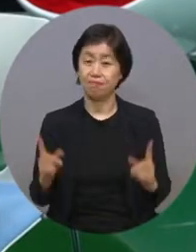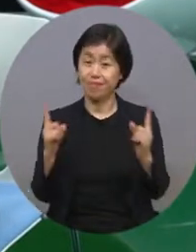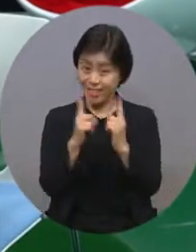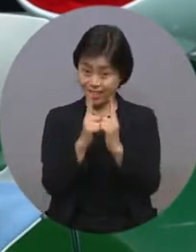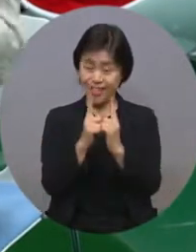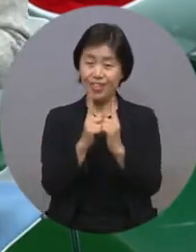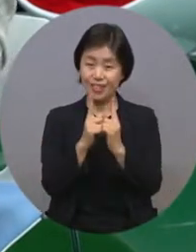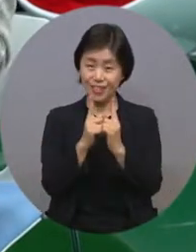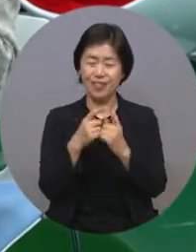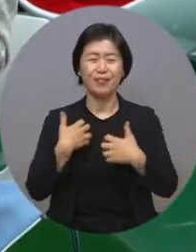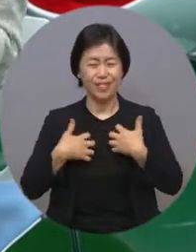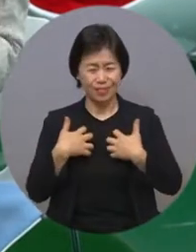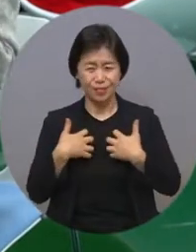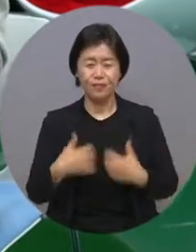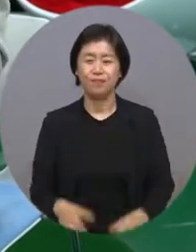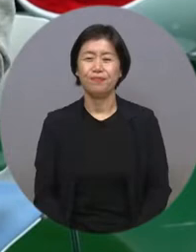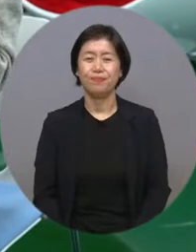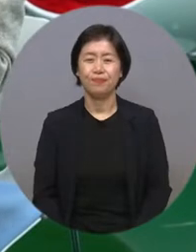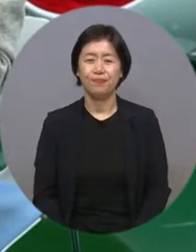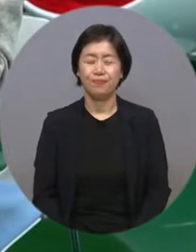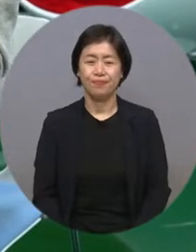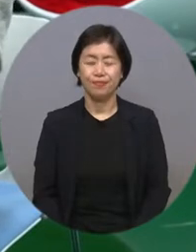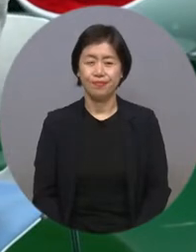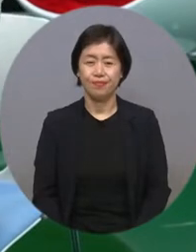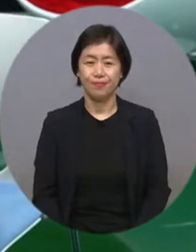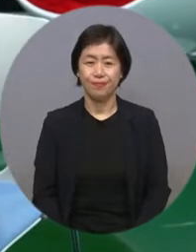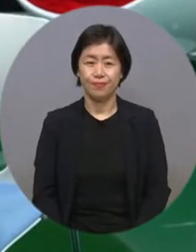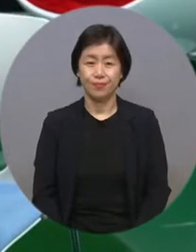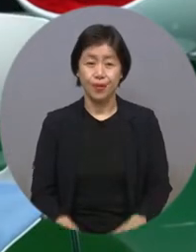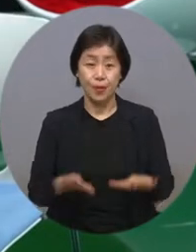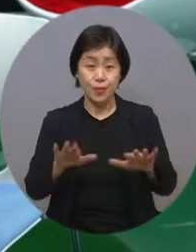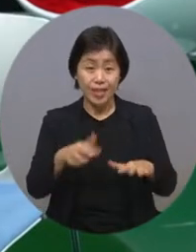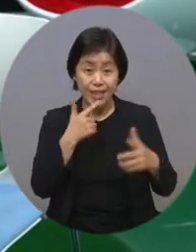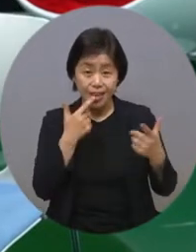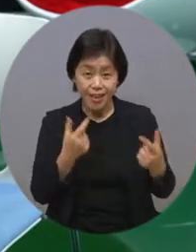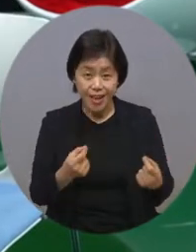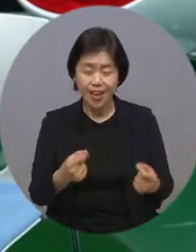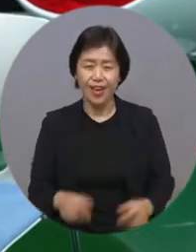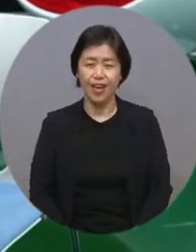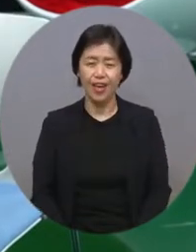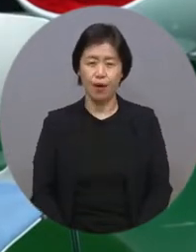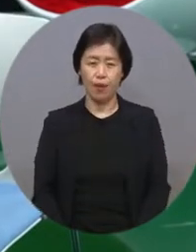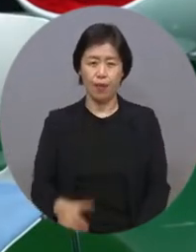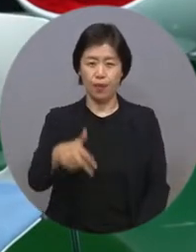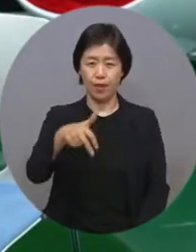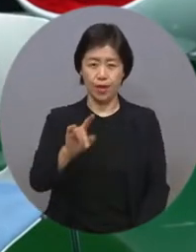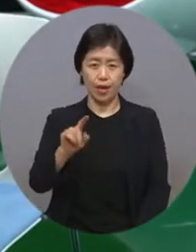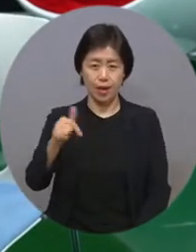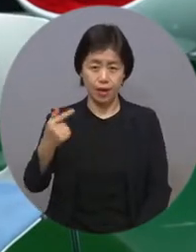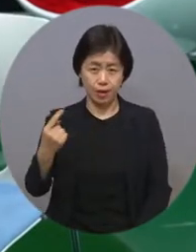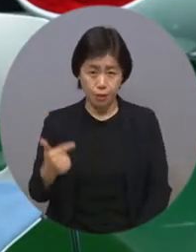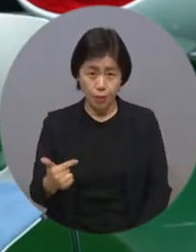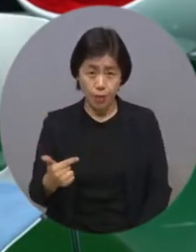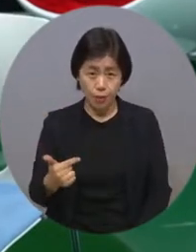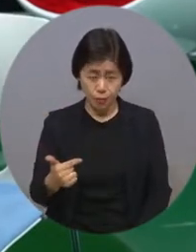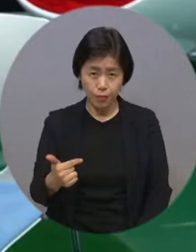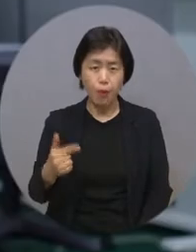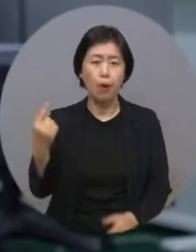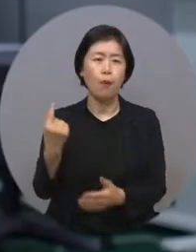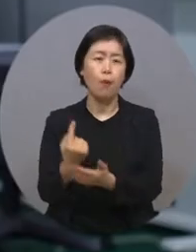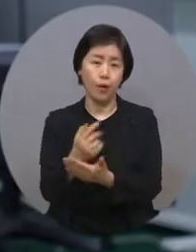만나서 반갑습니다. 네, 오늘 이렇게 지금 저희가 캐논코리아 휴게 공간에 나와